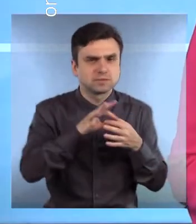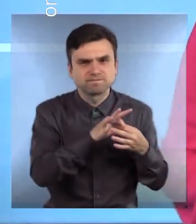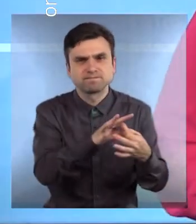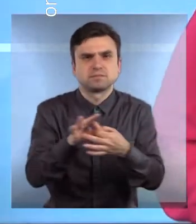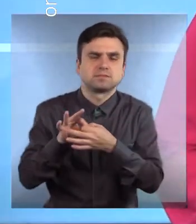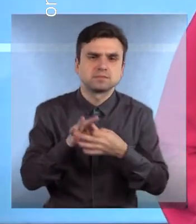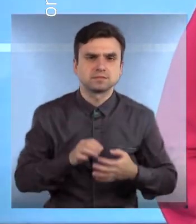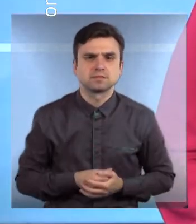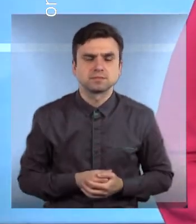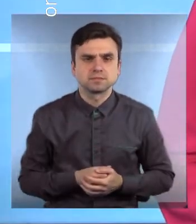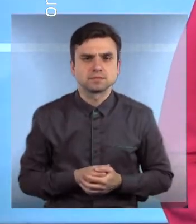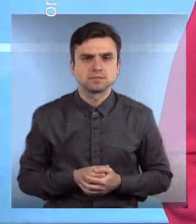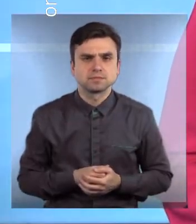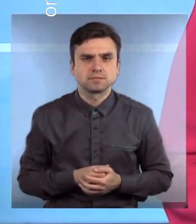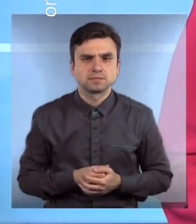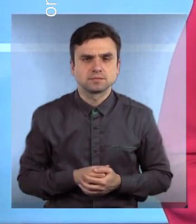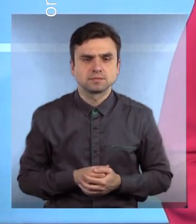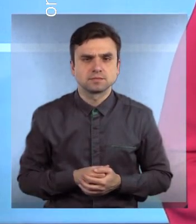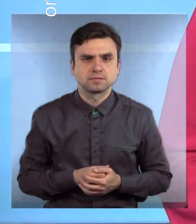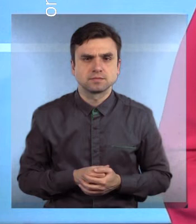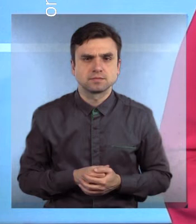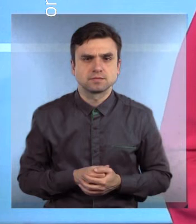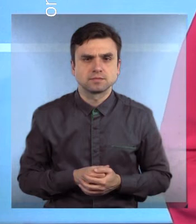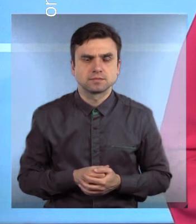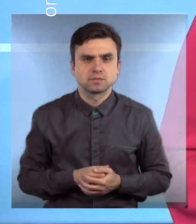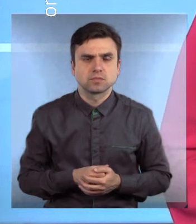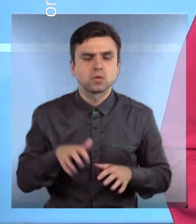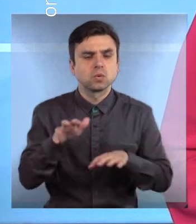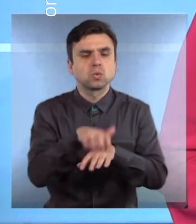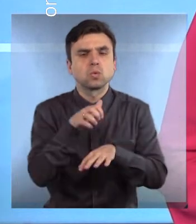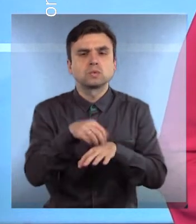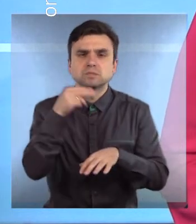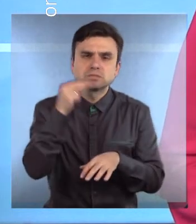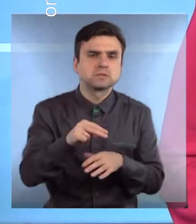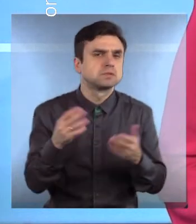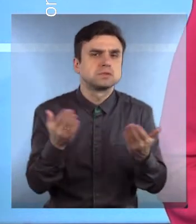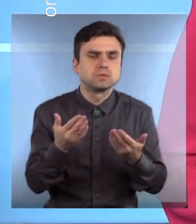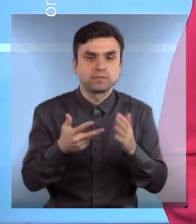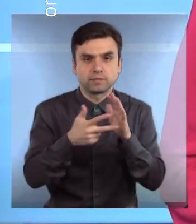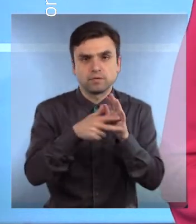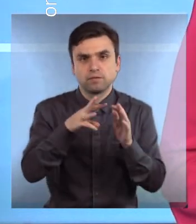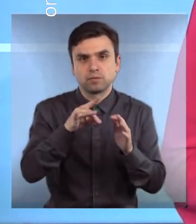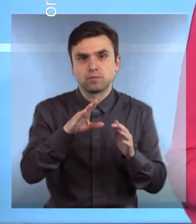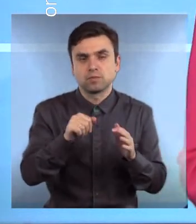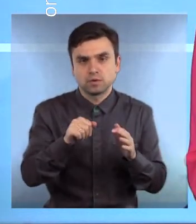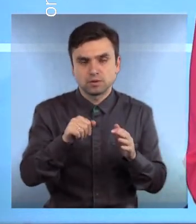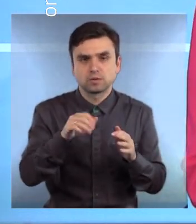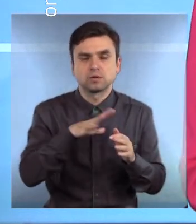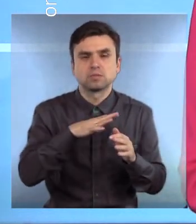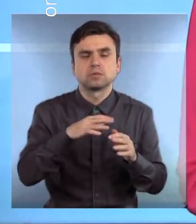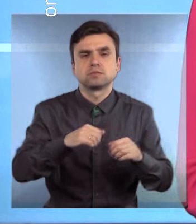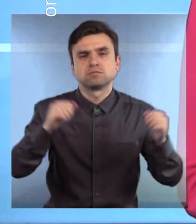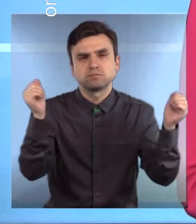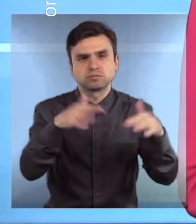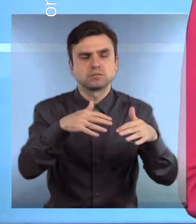Кращий хвостатий. 8 березня у Кривому Розі відбулася міжнародна виставка екзотичних порід котів. Проходила вона у торгівельному